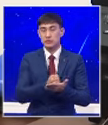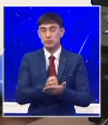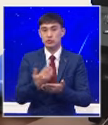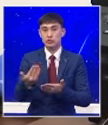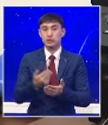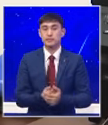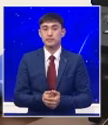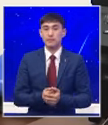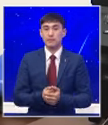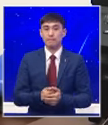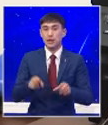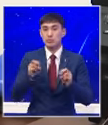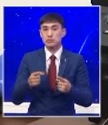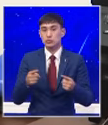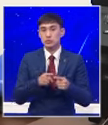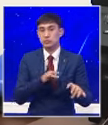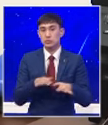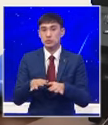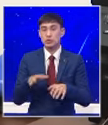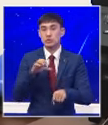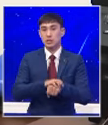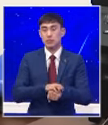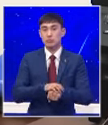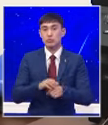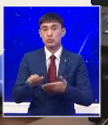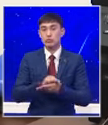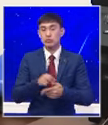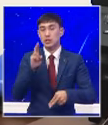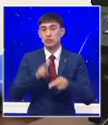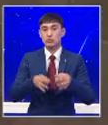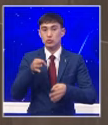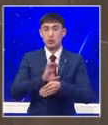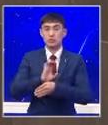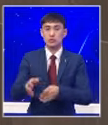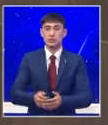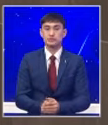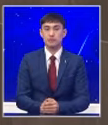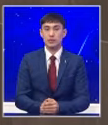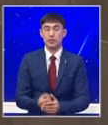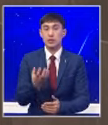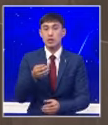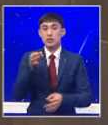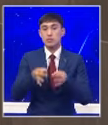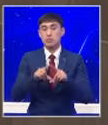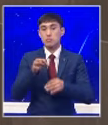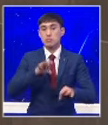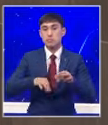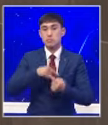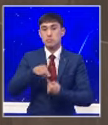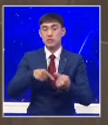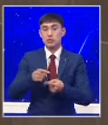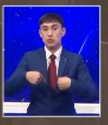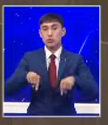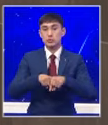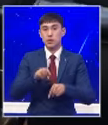автобөлшектерді қылмыстық жолмен кіргізілгені анықталып, ол іс аяқталып сотқа жіберілді. Сонымен қатар департамент бизнес қоғамдастықпен